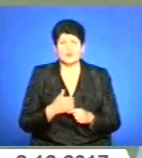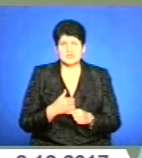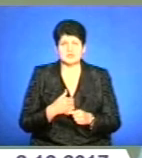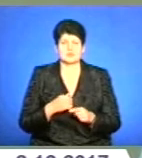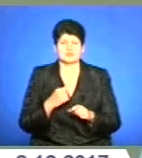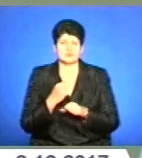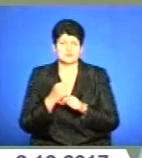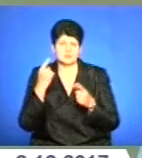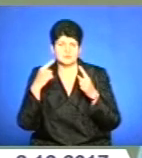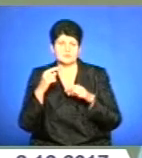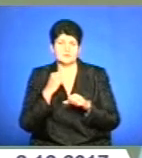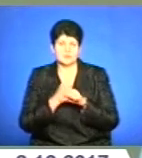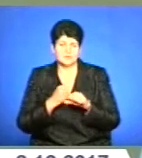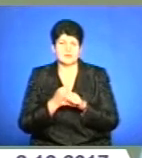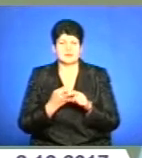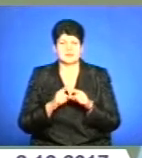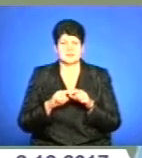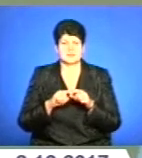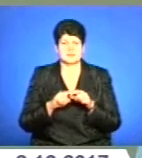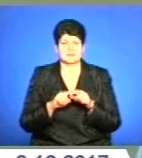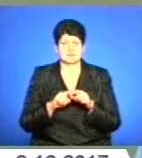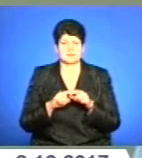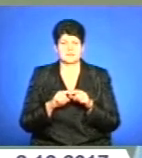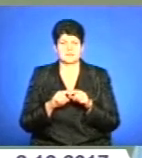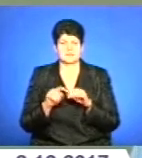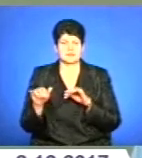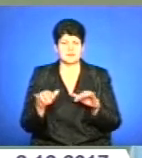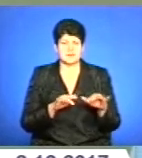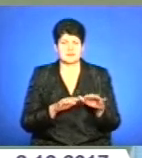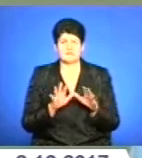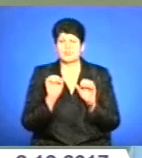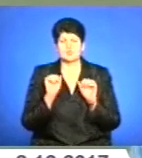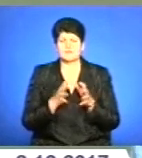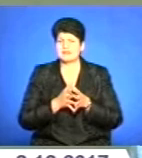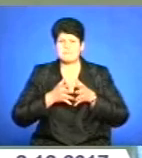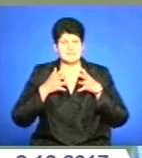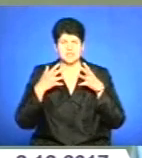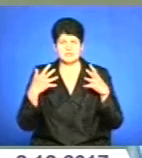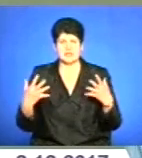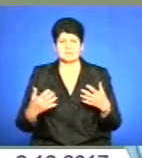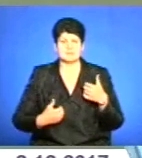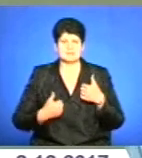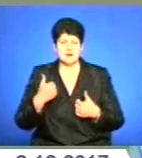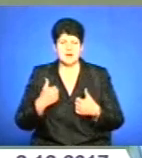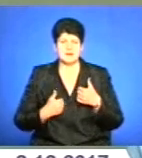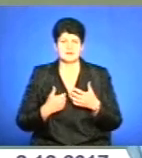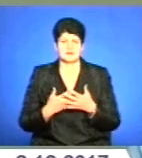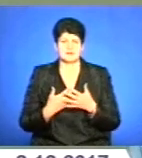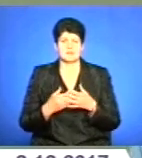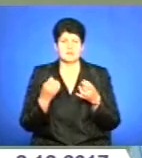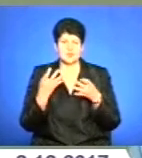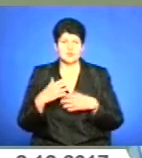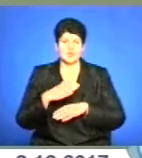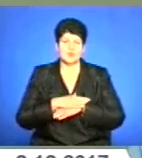творили ті такі пам'яті. Нехай такий масштабний такий змагання, чи банально навіть